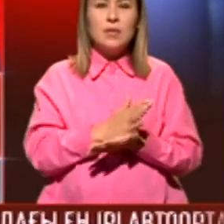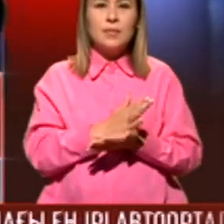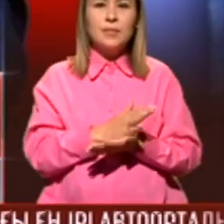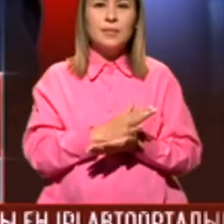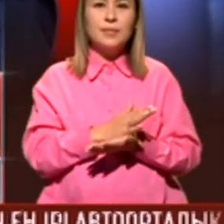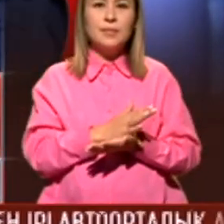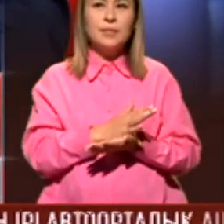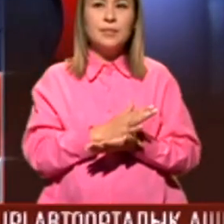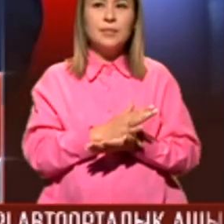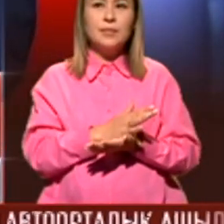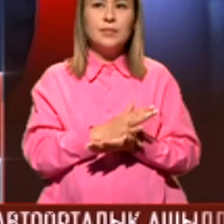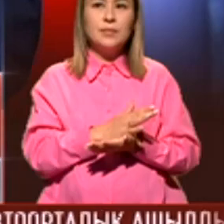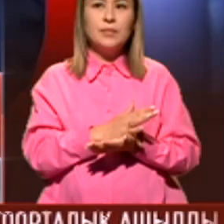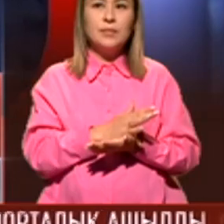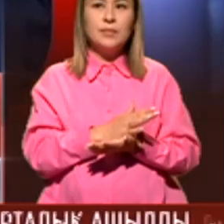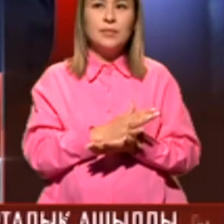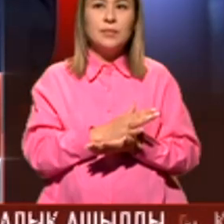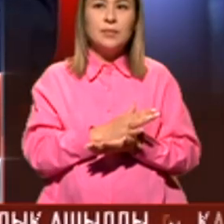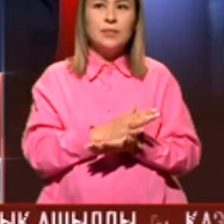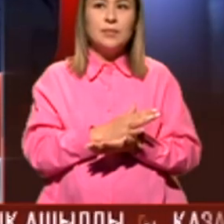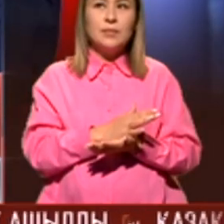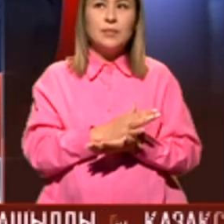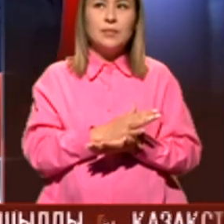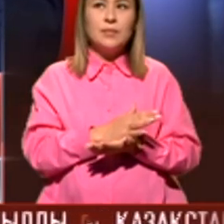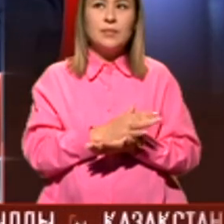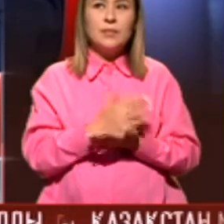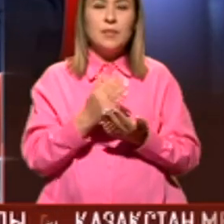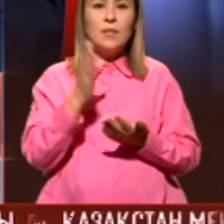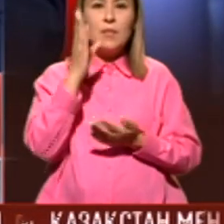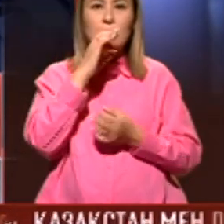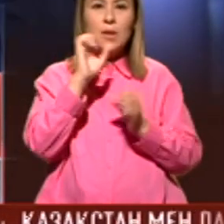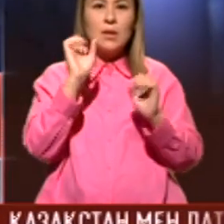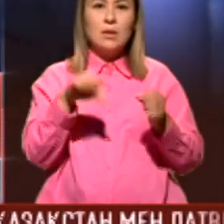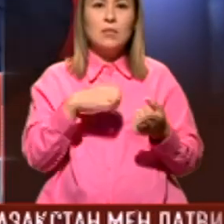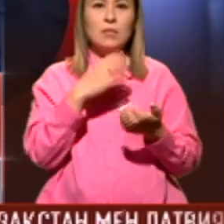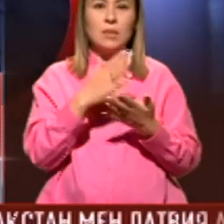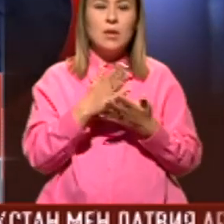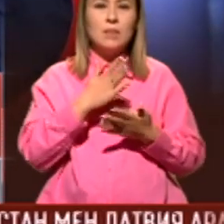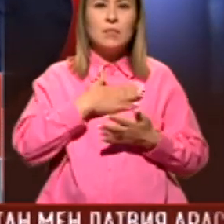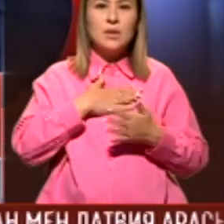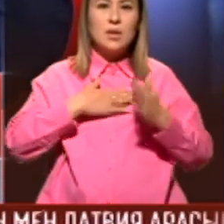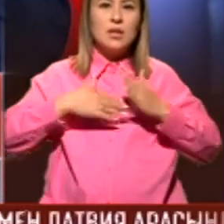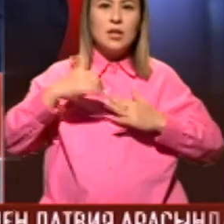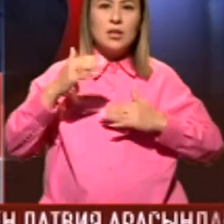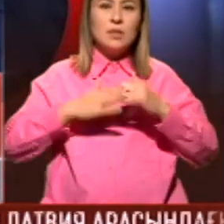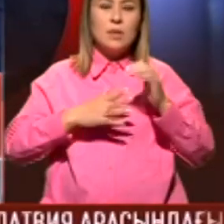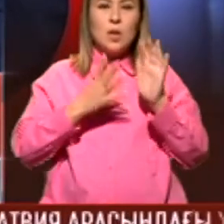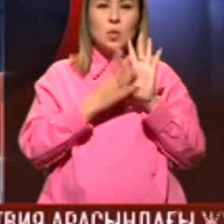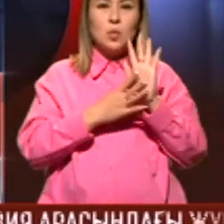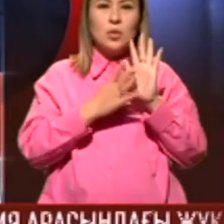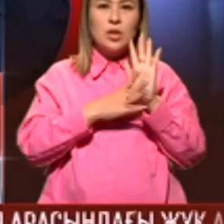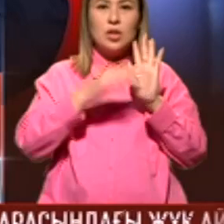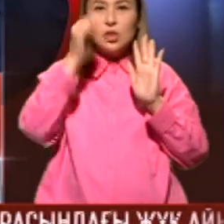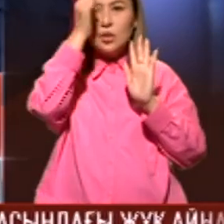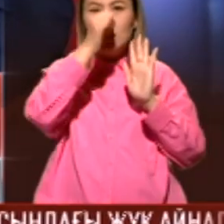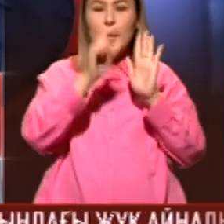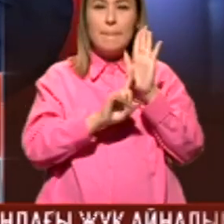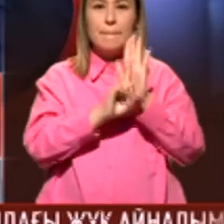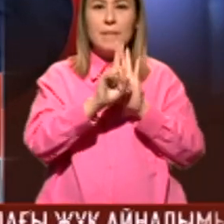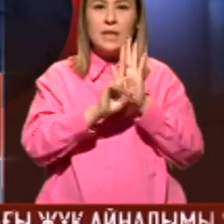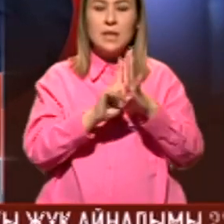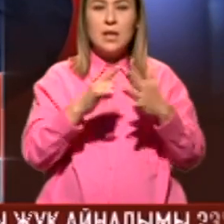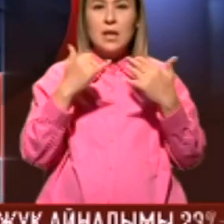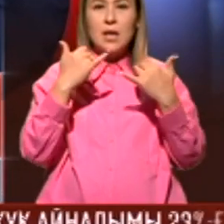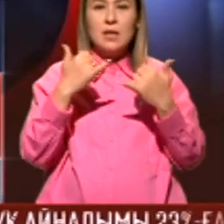дегенде. Ол енді ол да жоқ, жақсы мүмкіндіктер бар. Меніңше осы біздің тәжірибемізді сол 90-шы жылдардың басындағы